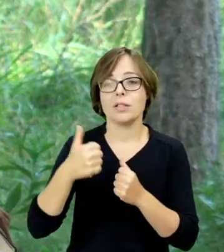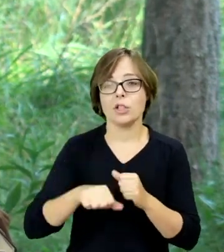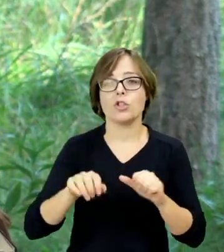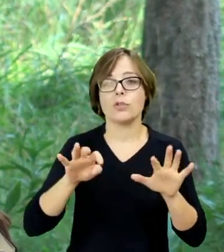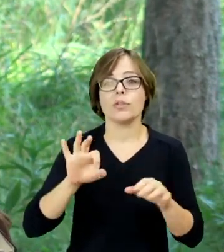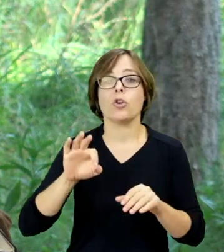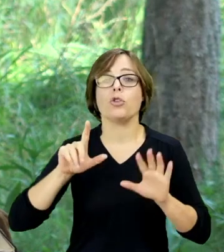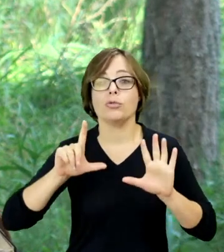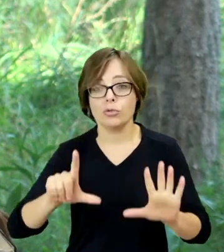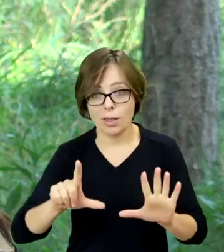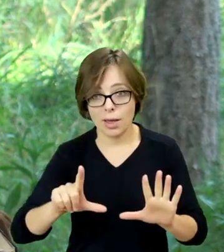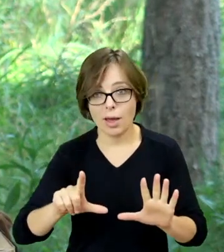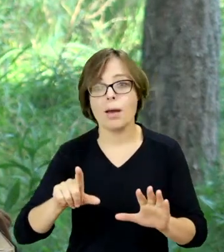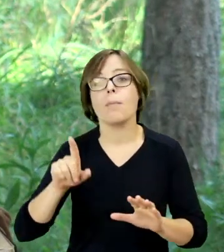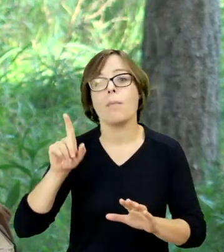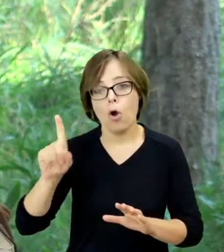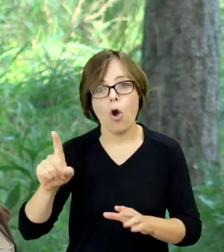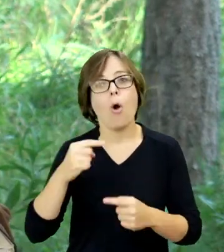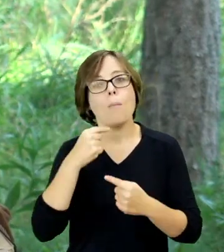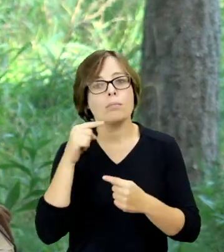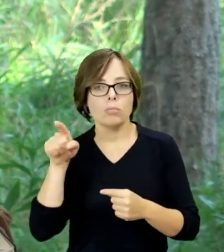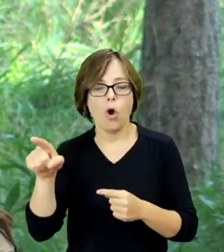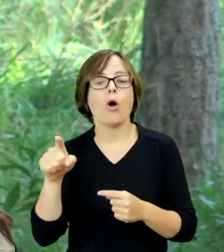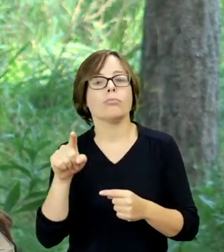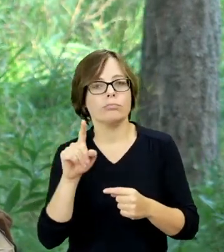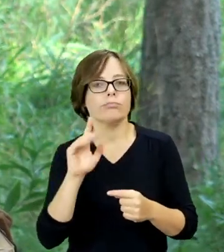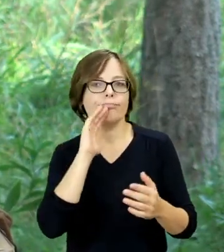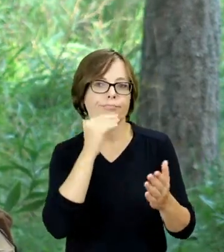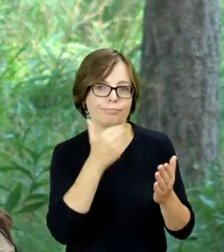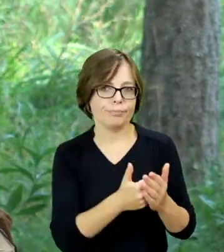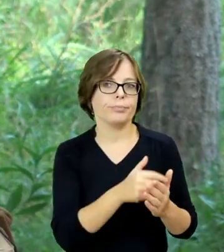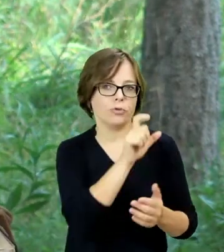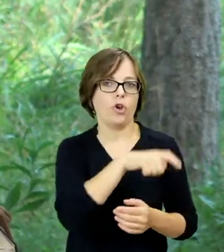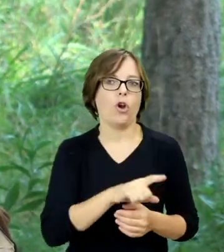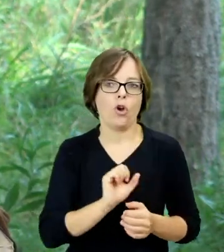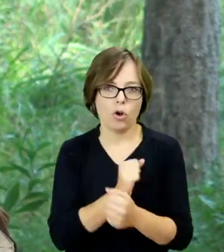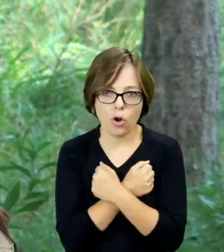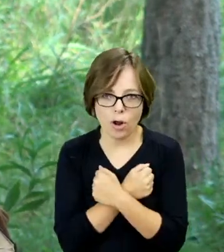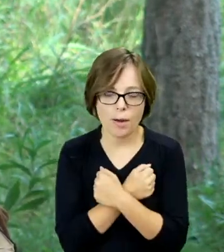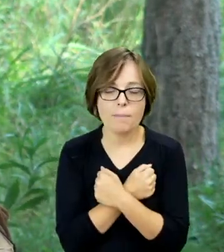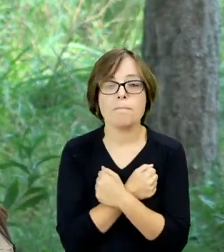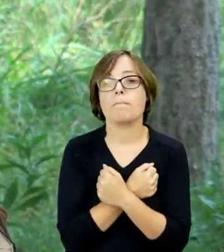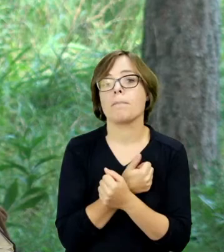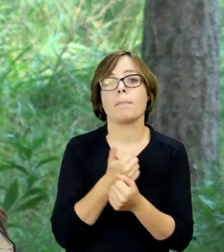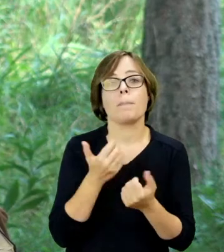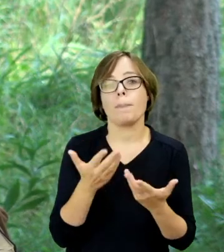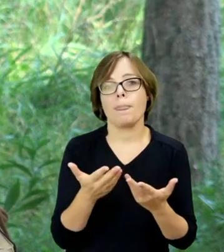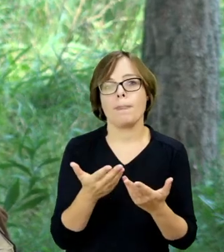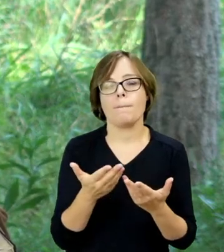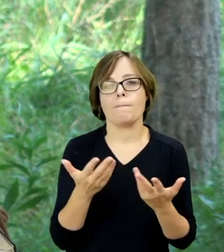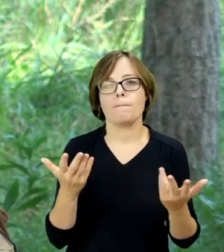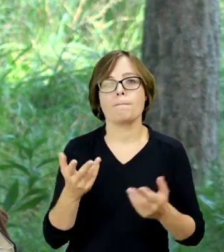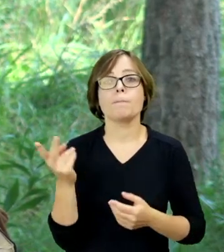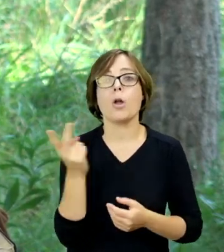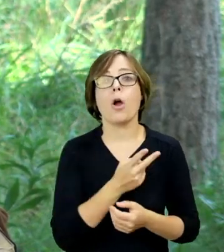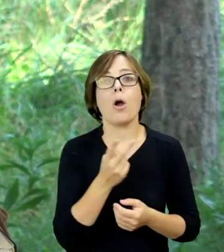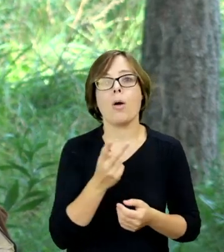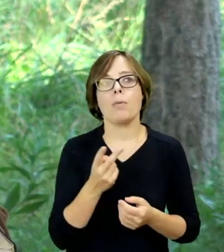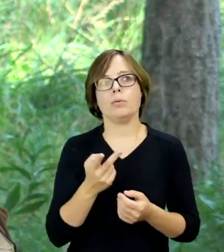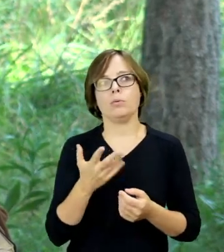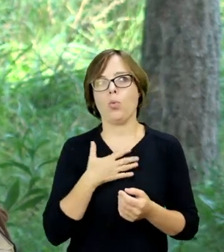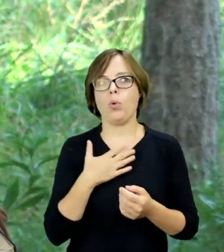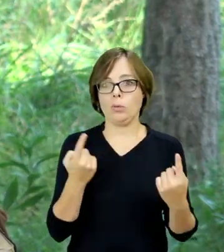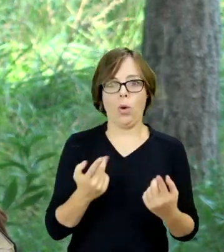1907 roku, wyznał jej uczucie i wyznał jej miłość. I chociaż to nie była dla obojga łatwa sytuacja,